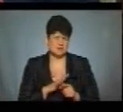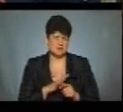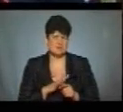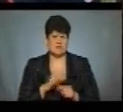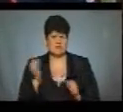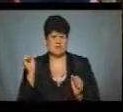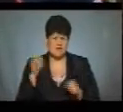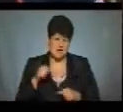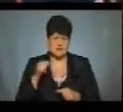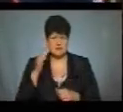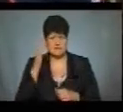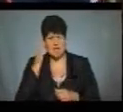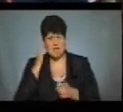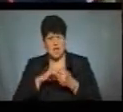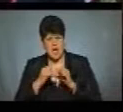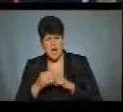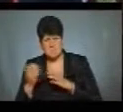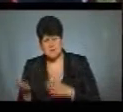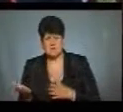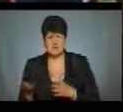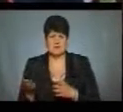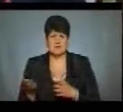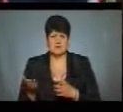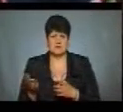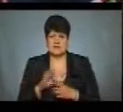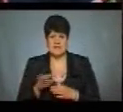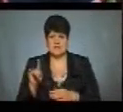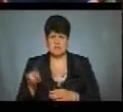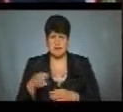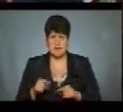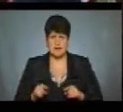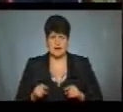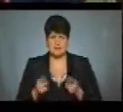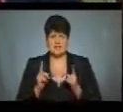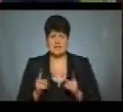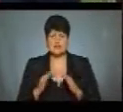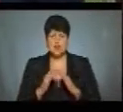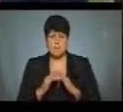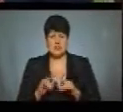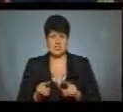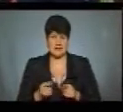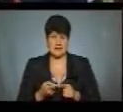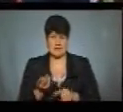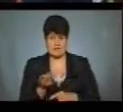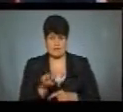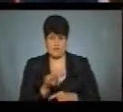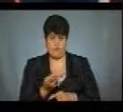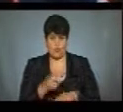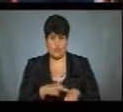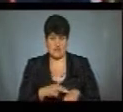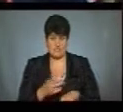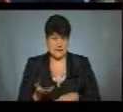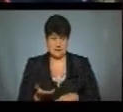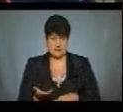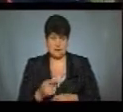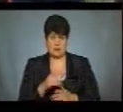вдарився об камінь, не вимагали арешту, а тільки домашній арешт для цих двох поліцейських. Ну